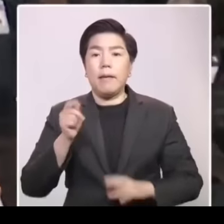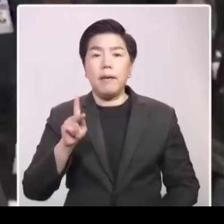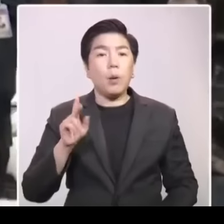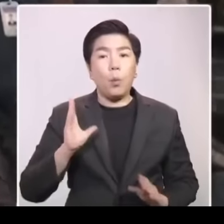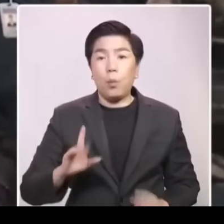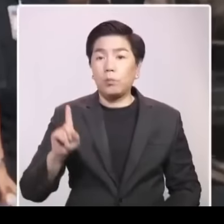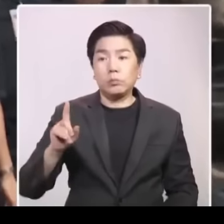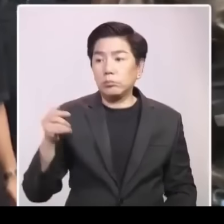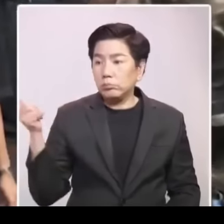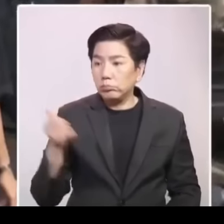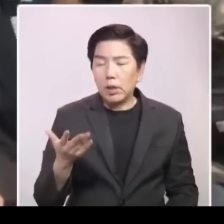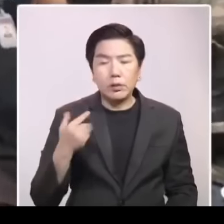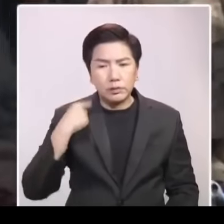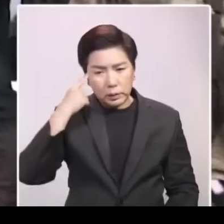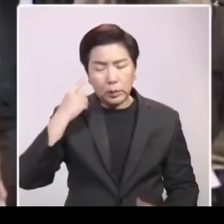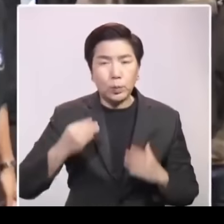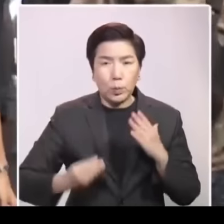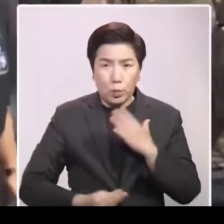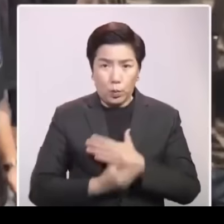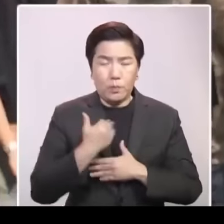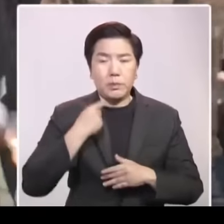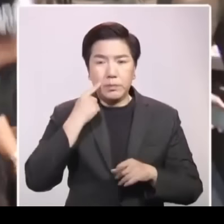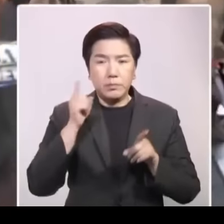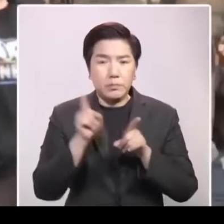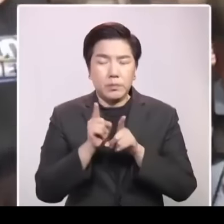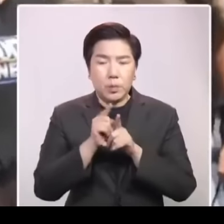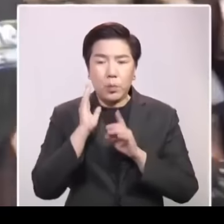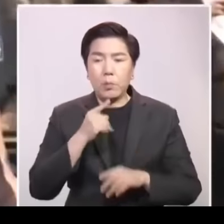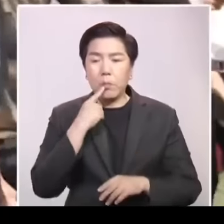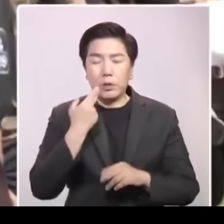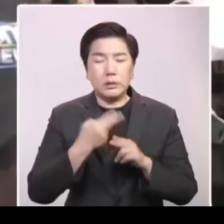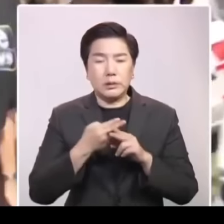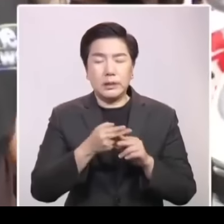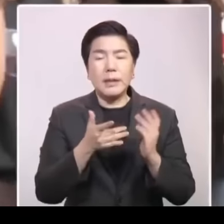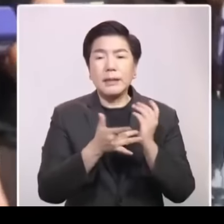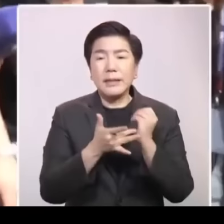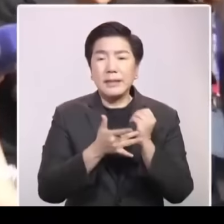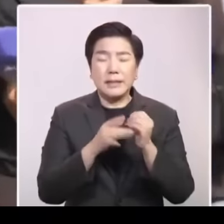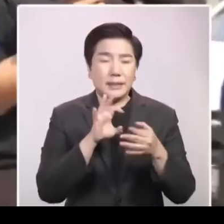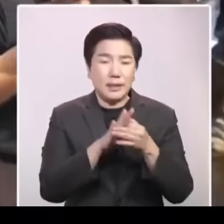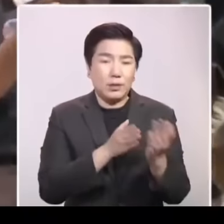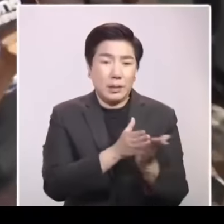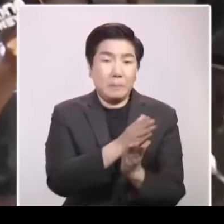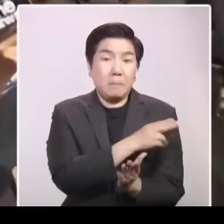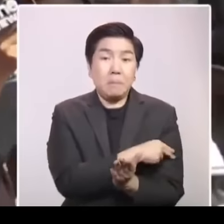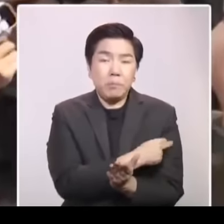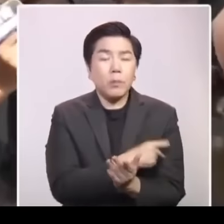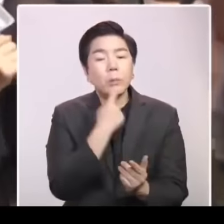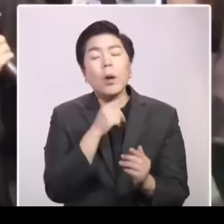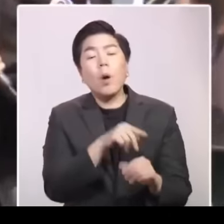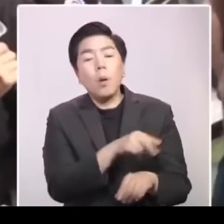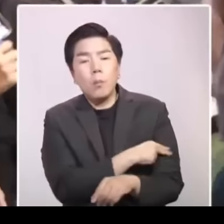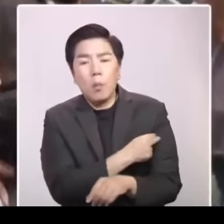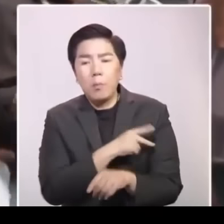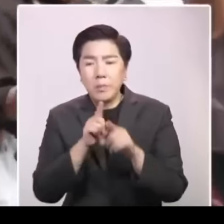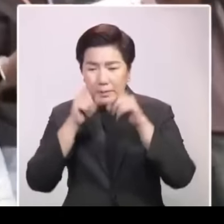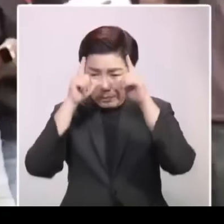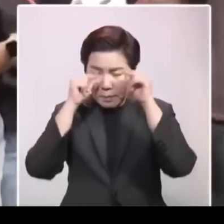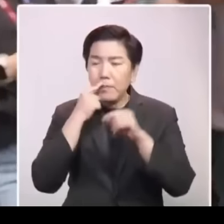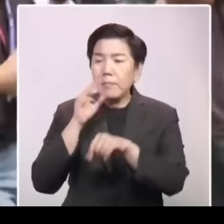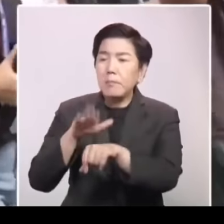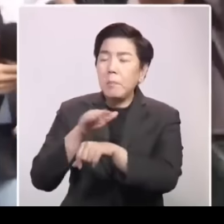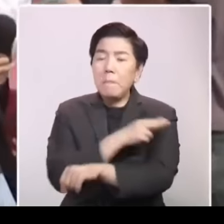อย่างที่บอกไปว่าเออก็เป็นไปได้นะว่าคนที่เขาจะเรียกเทคนิคการแพทย์ว่าหมอมันก็อาจจะมีก็ได้เพราะว่าอย่างที่เรียกพยาบาลว่าหมอก็มีใช่